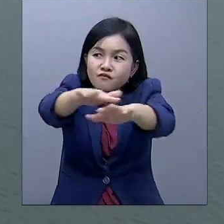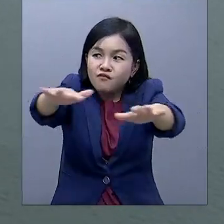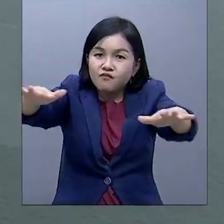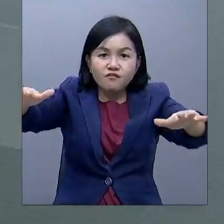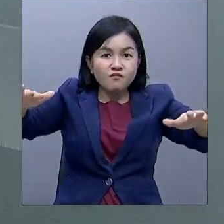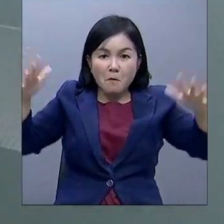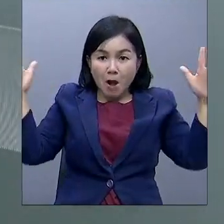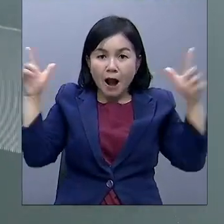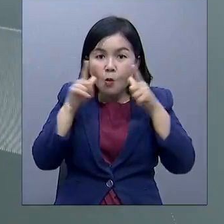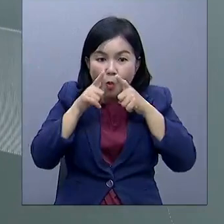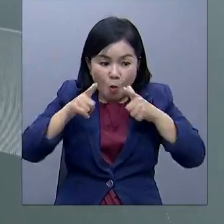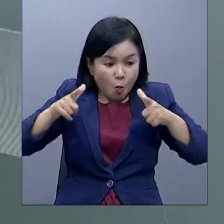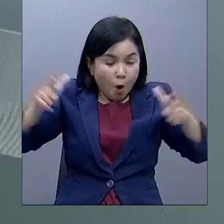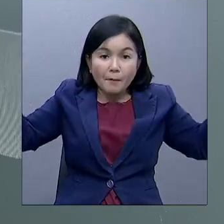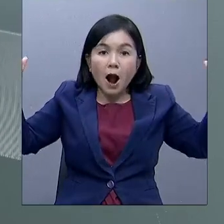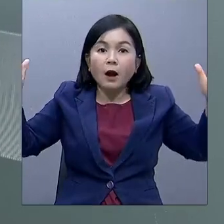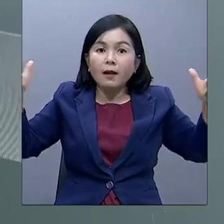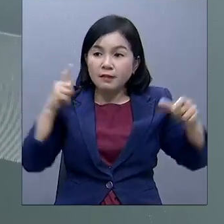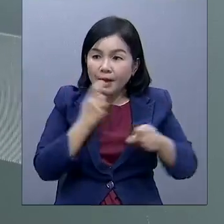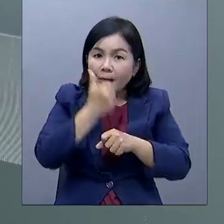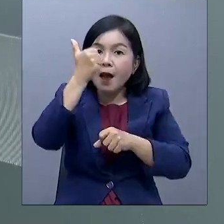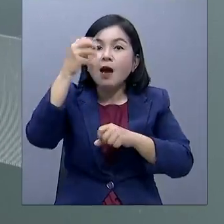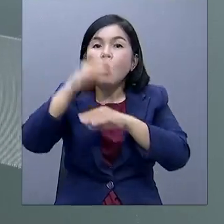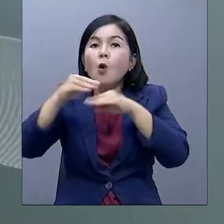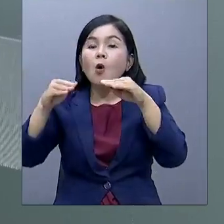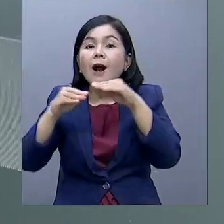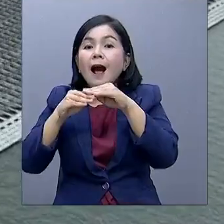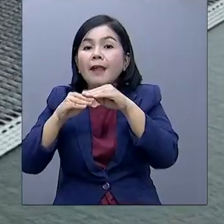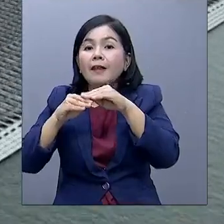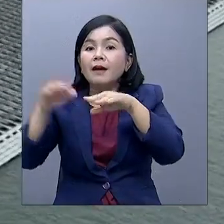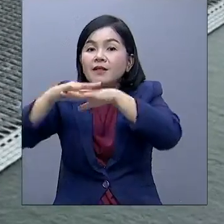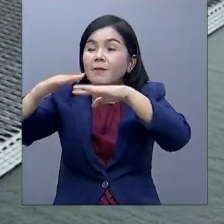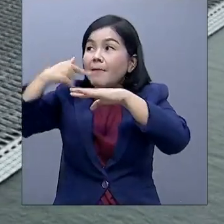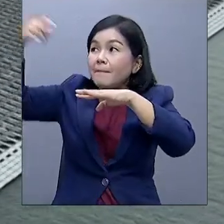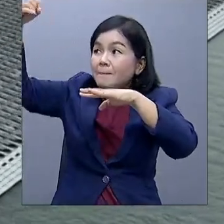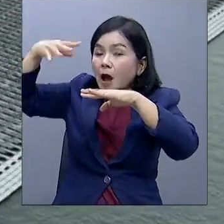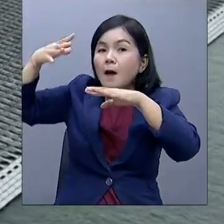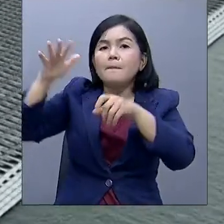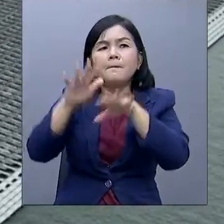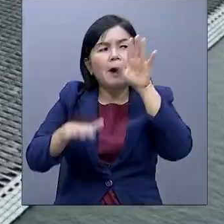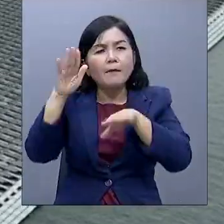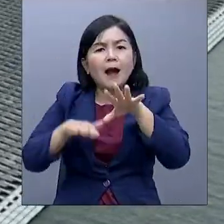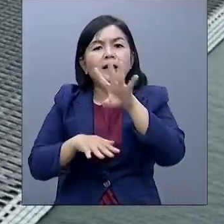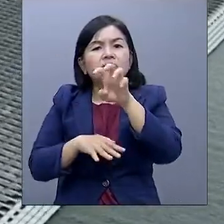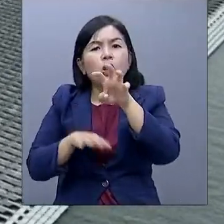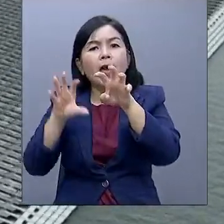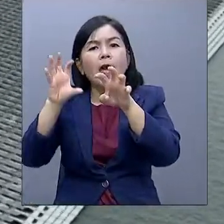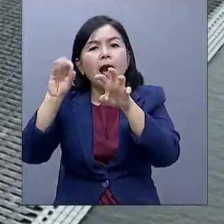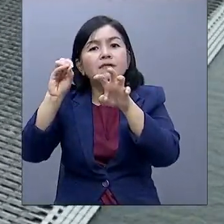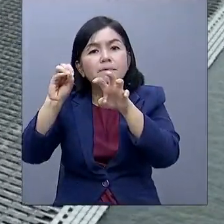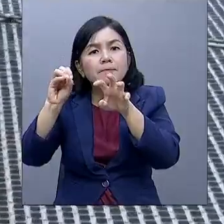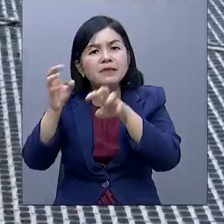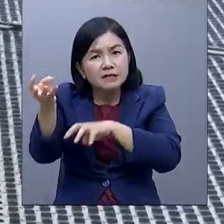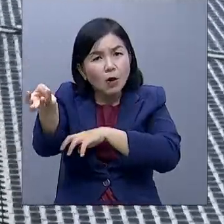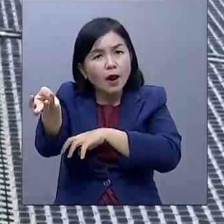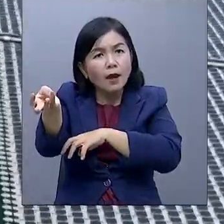วน้ำเยอะนะครับ 180,000 ไร่แต่โครงการที่เราวางเราศึกษาอยู่เนี่ยใช้พื้นที่โครงการตรงนี้ประมาณ450ไร่เองนะคร ับ น ิ